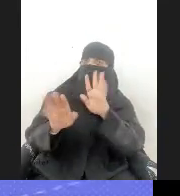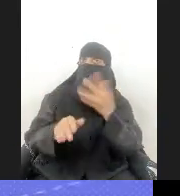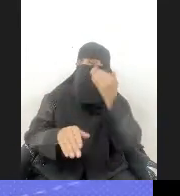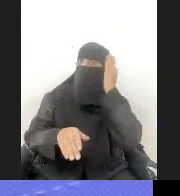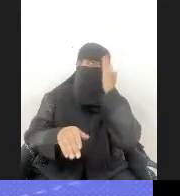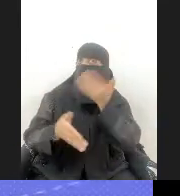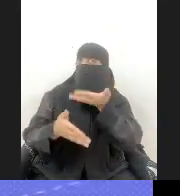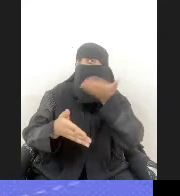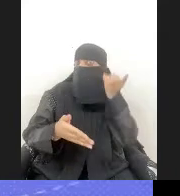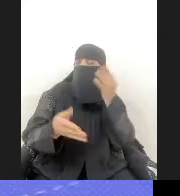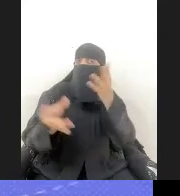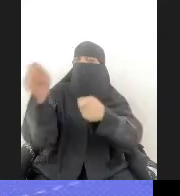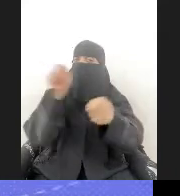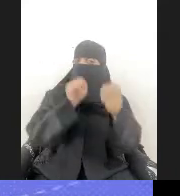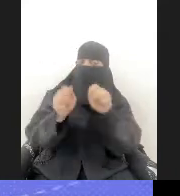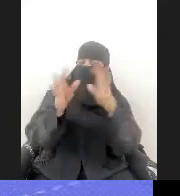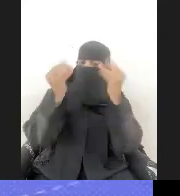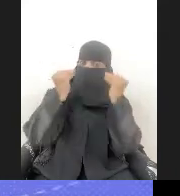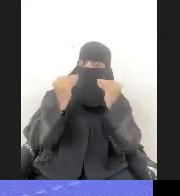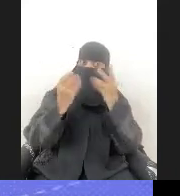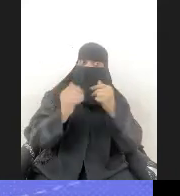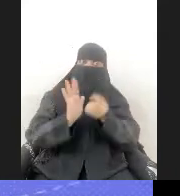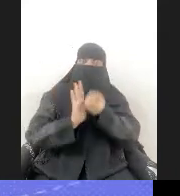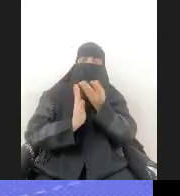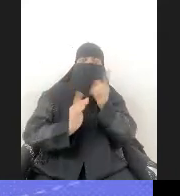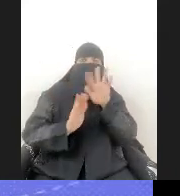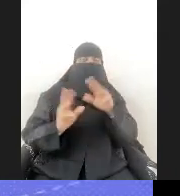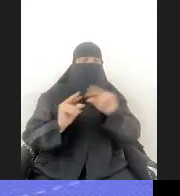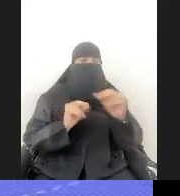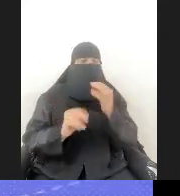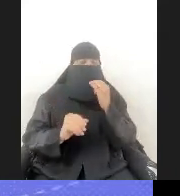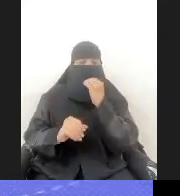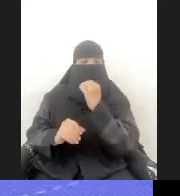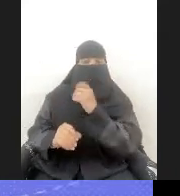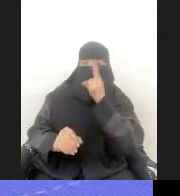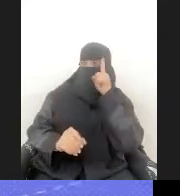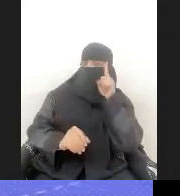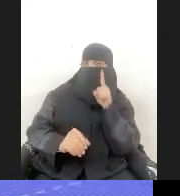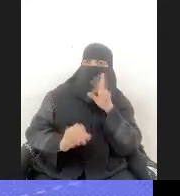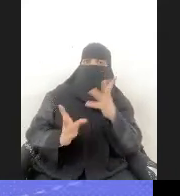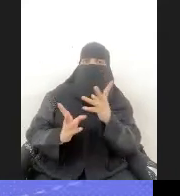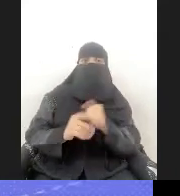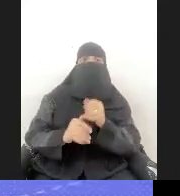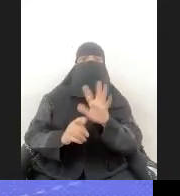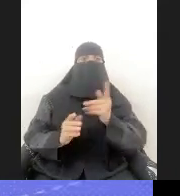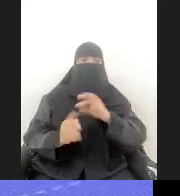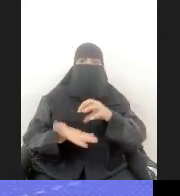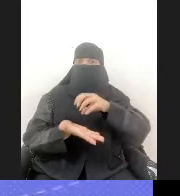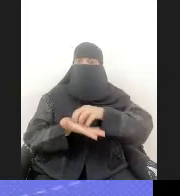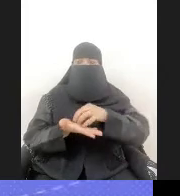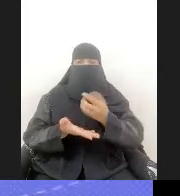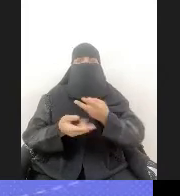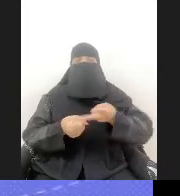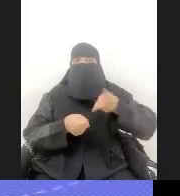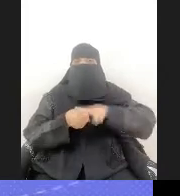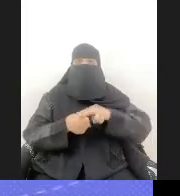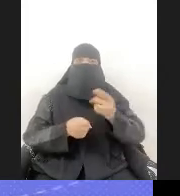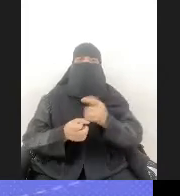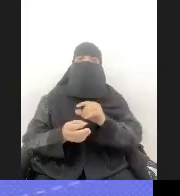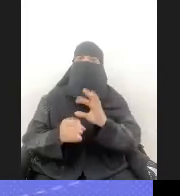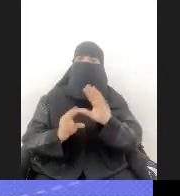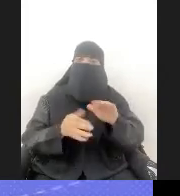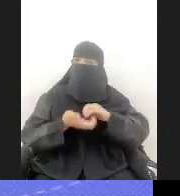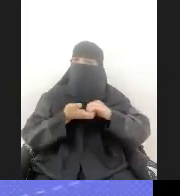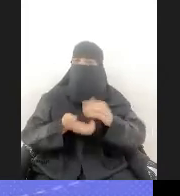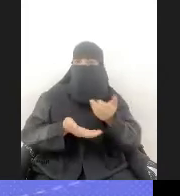هذا القبيل، ربما نتفاجأ ببعض الإجابات. ولست يعني في مقام أني أعيد ما ذكره الزملاء، ولكن هنا